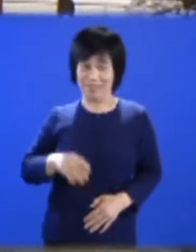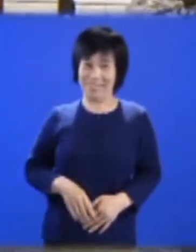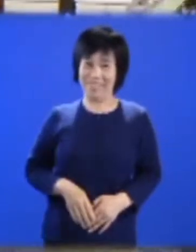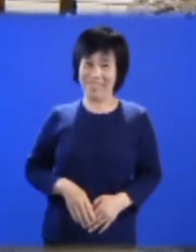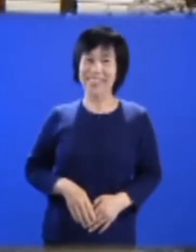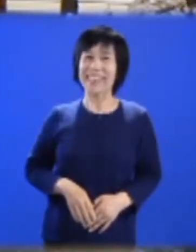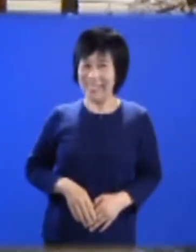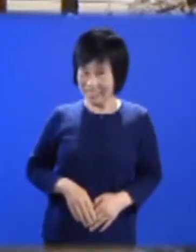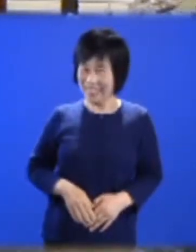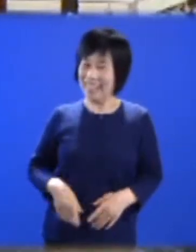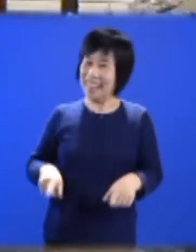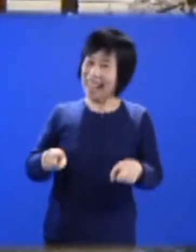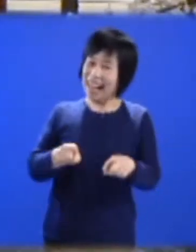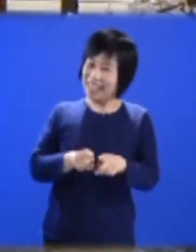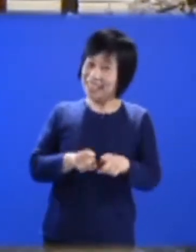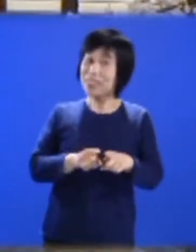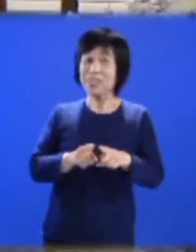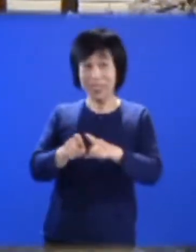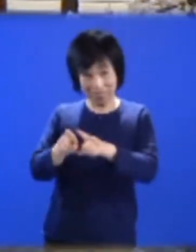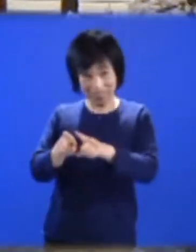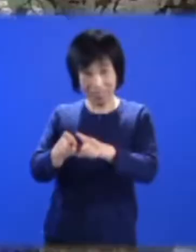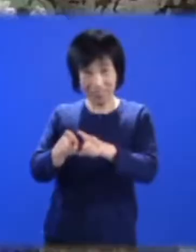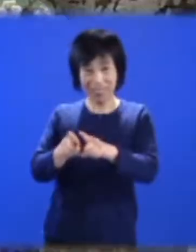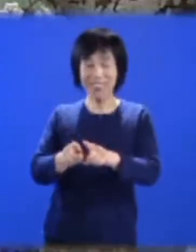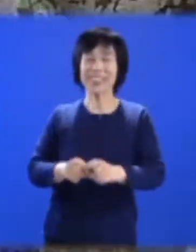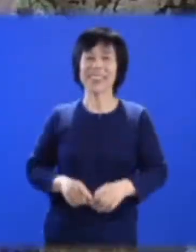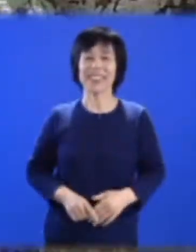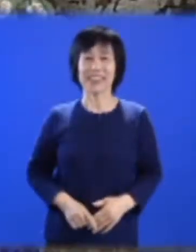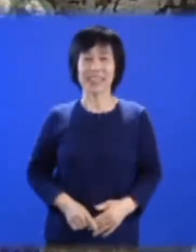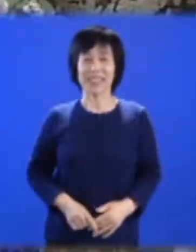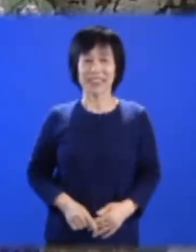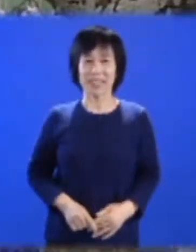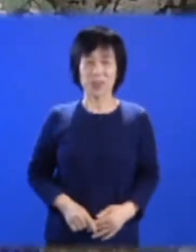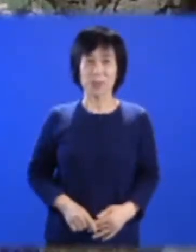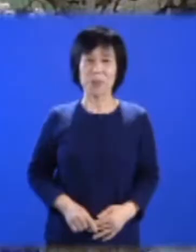え、一緒に回ってくれるの？やった